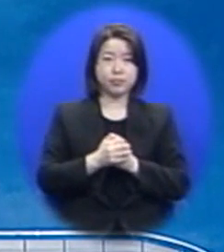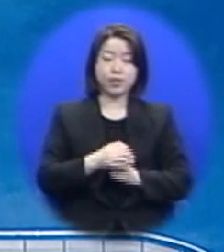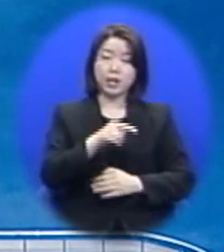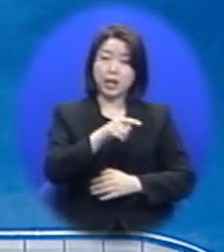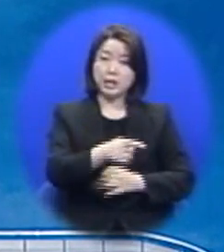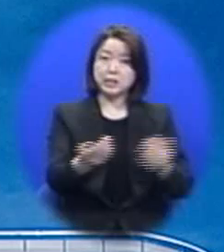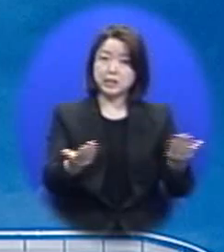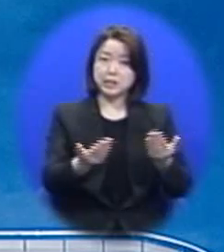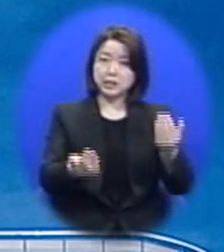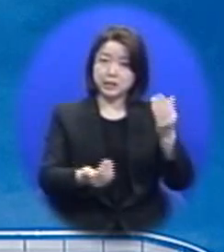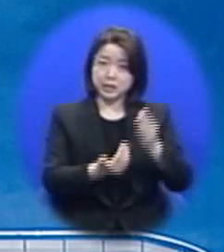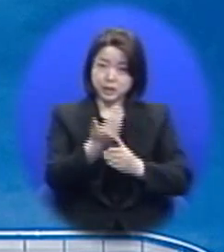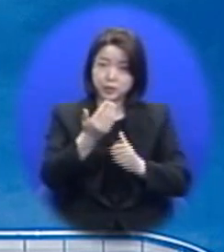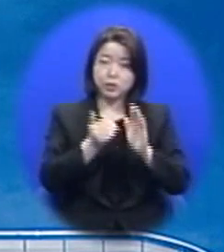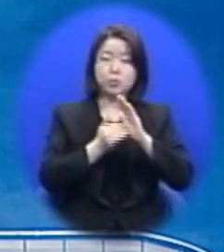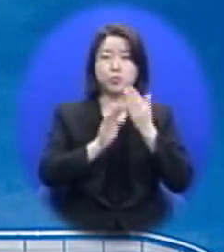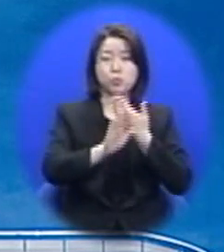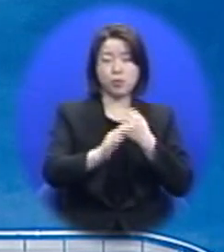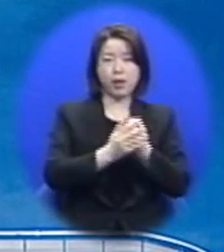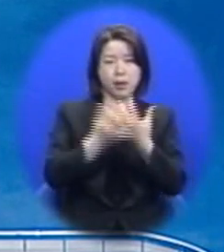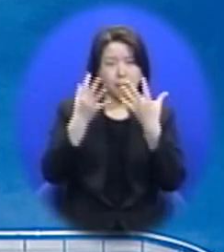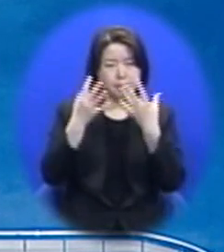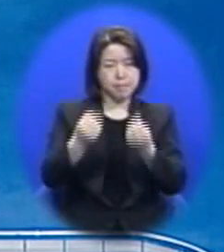이 사건이 터진 후에